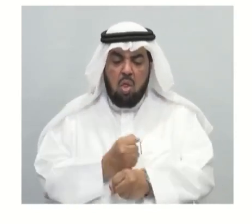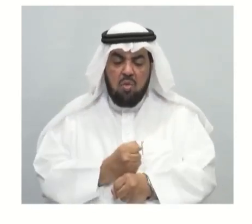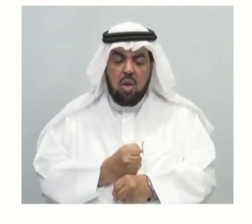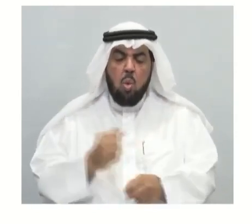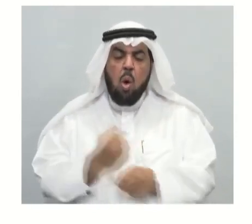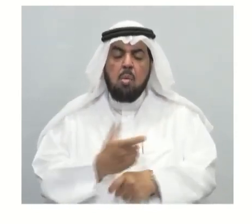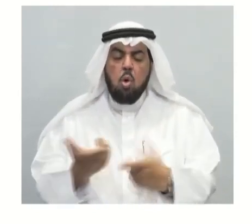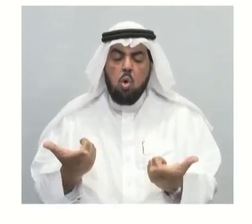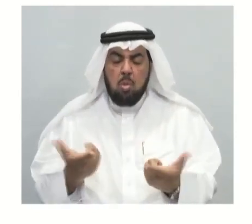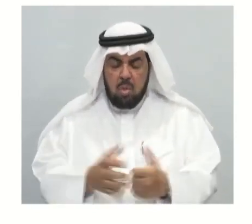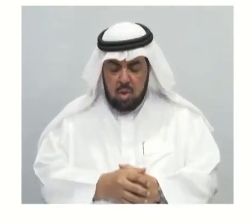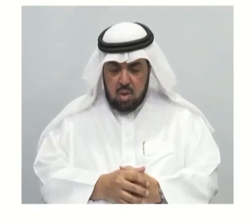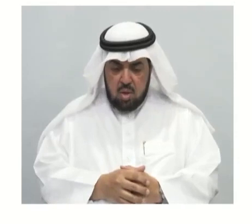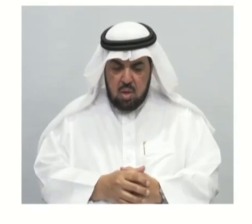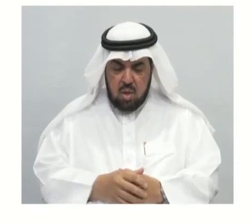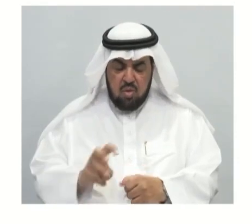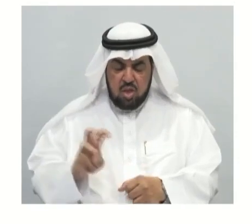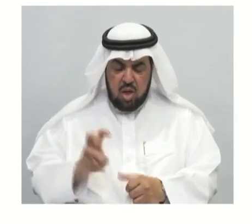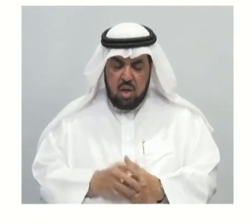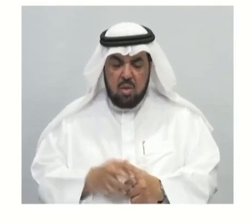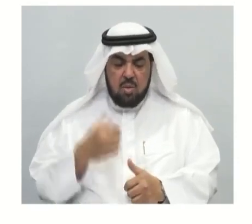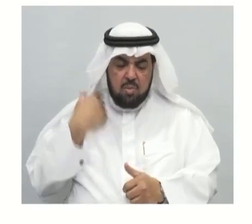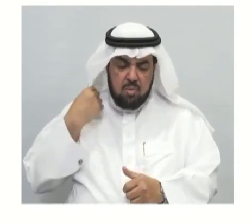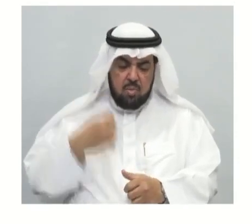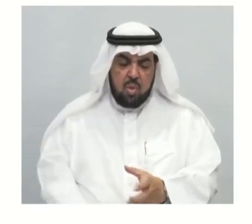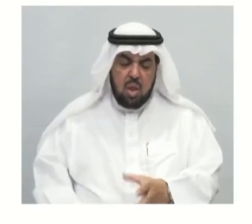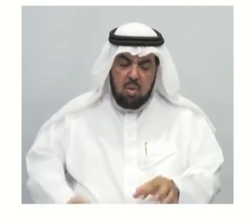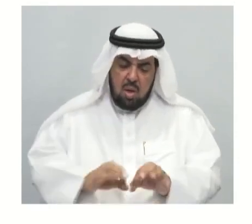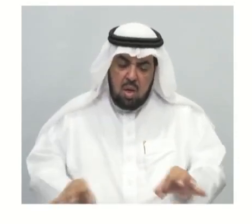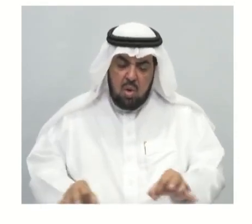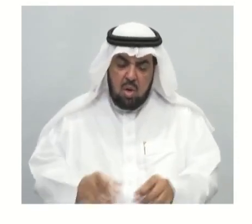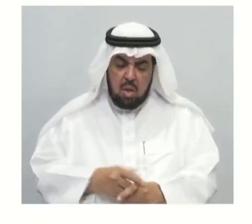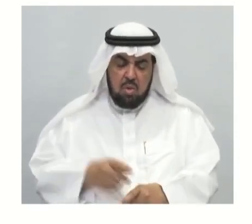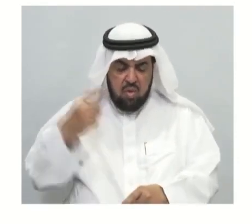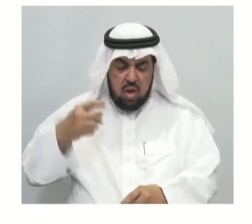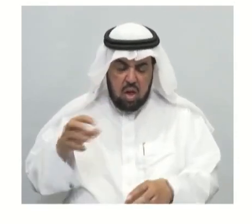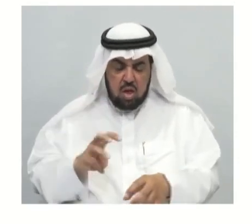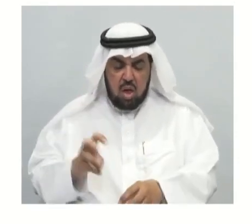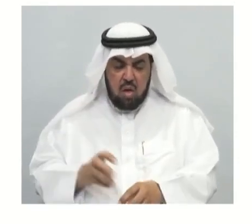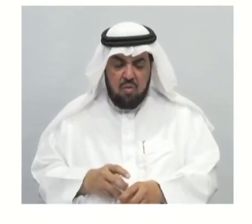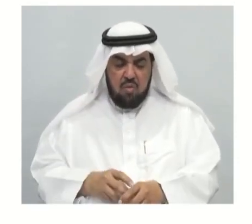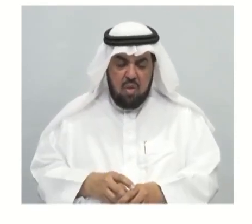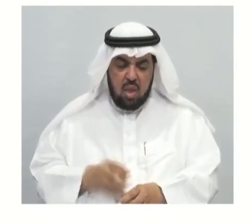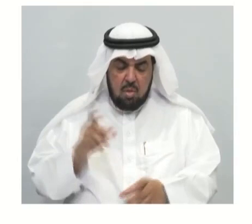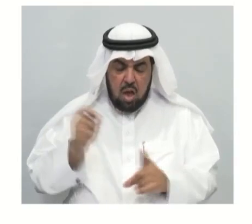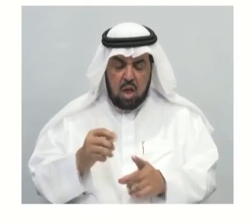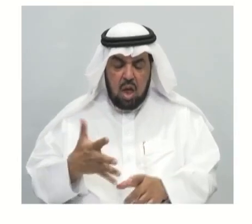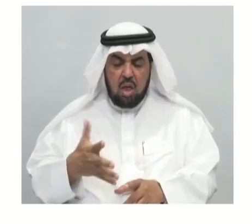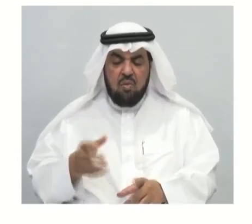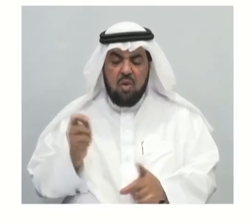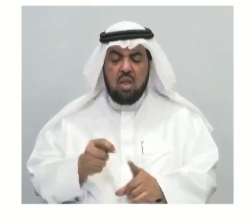الموظفين وادوارهم في الشركه الرابع يتم اعدادها عندما تفكر الشركه بتحقيق